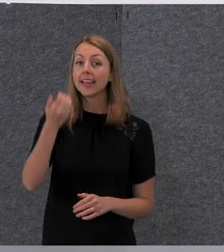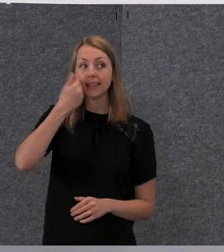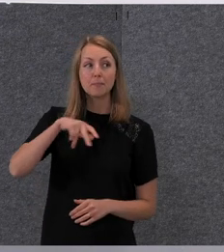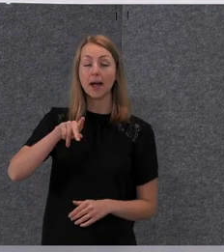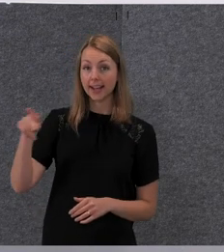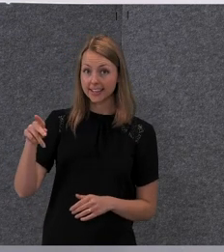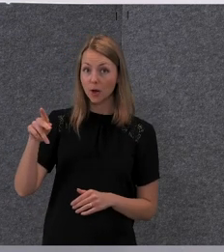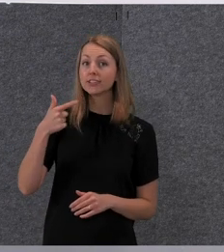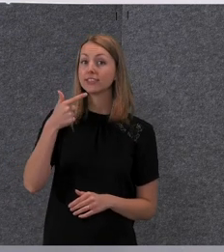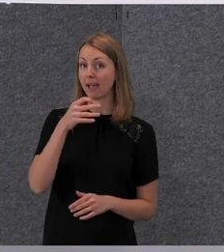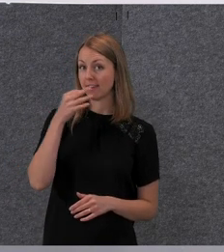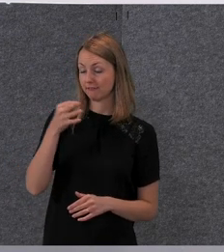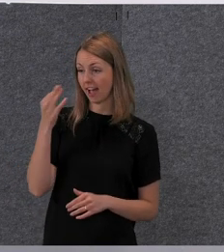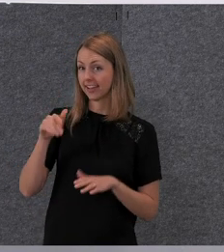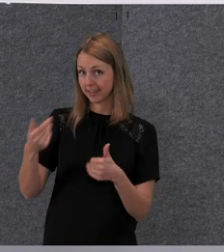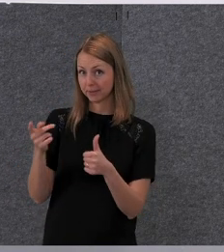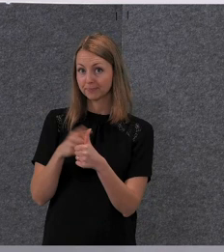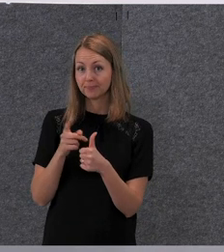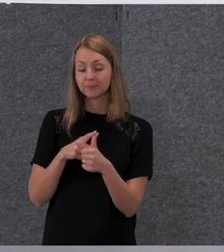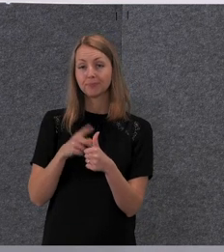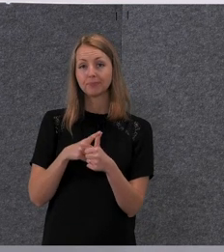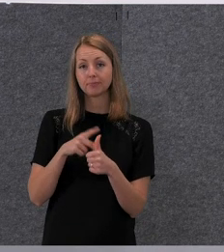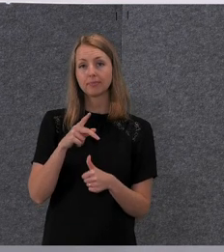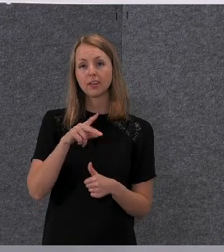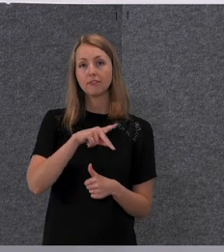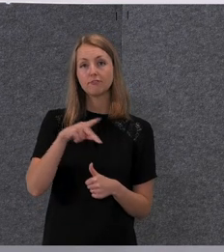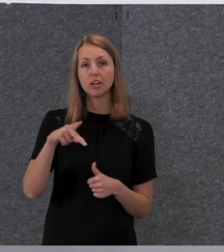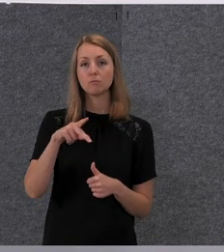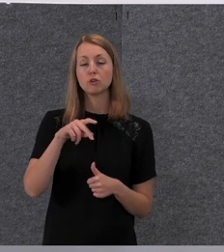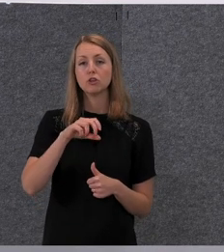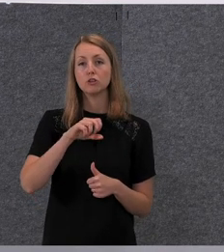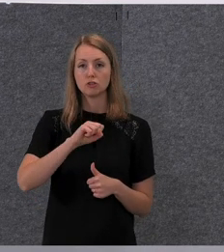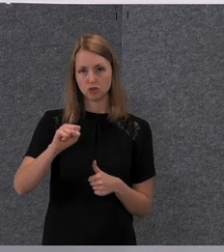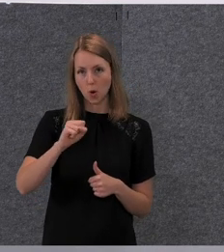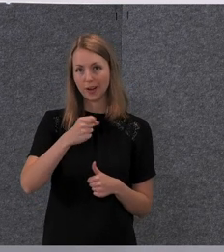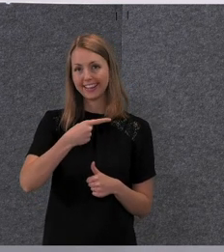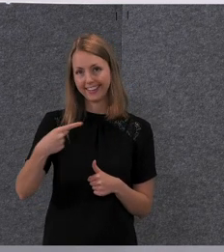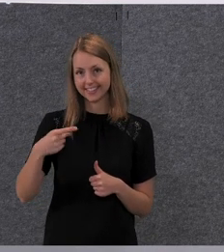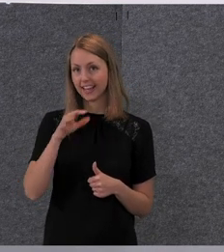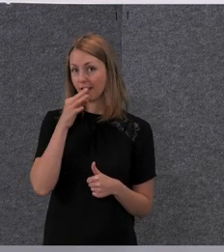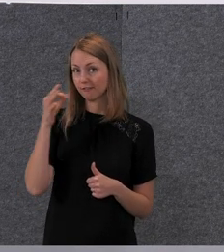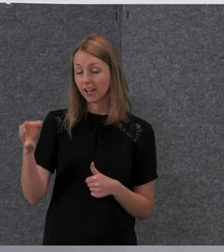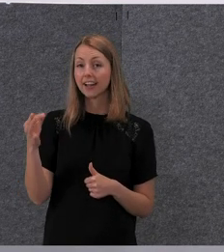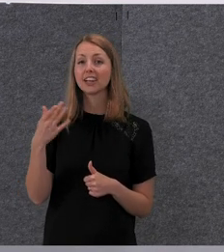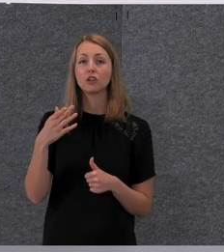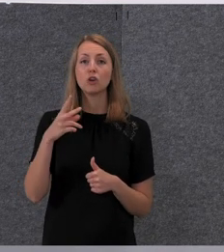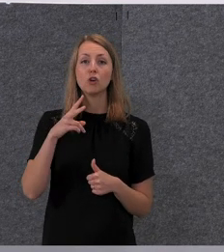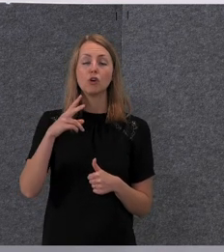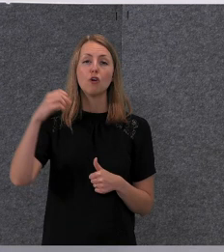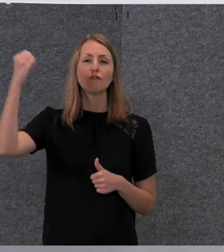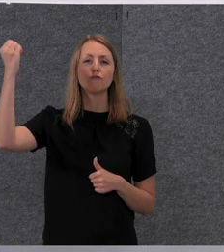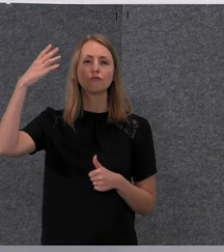liegen 2 Fragen vor. Die erste Frage kommt von Philipp Schorn-Giesinger. Wie kann man